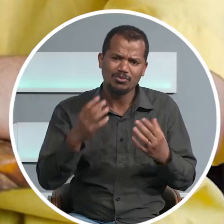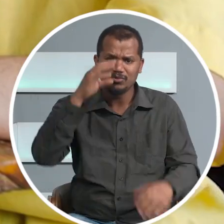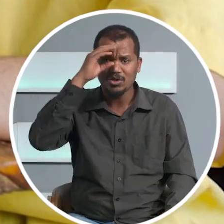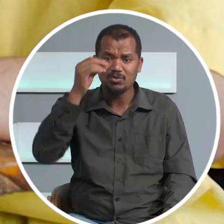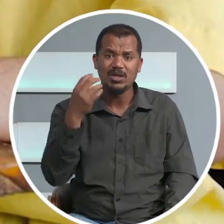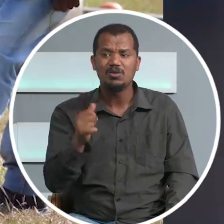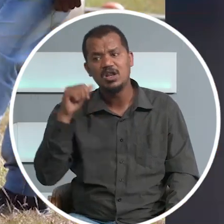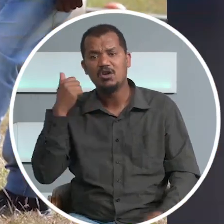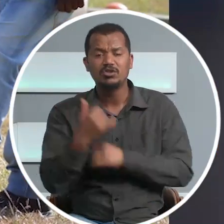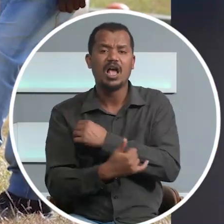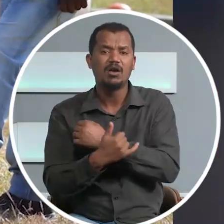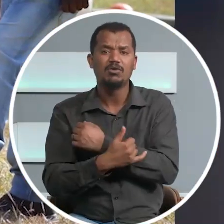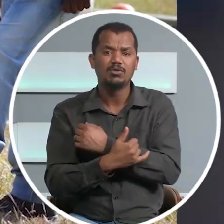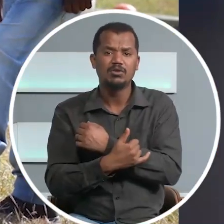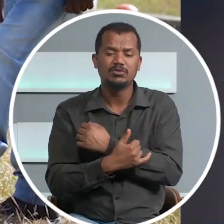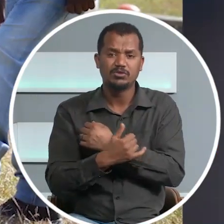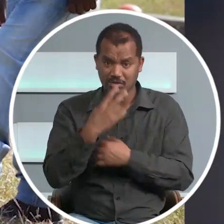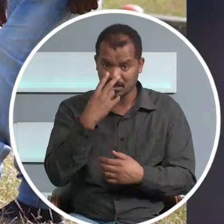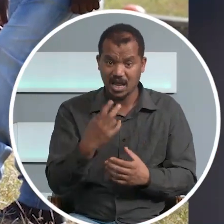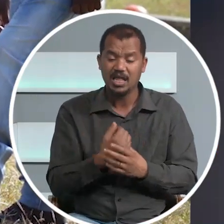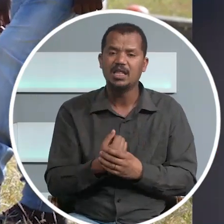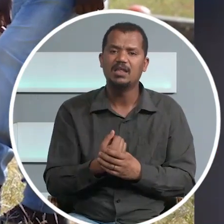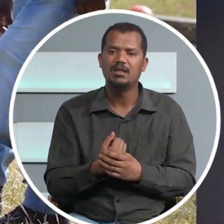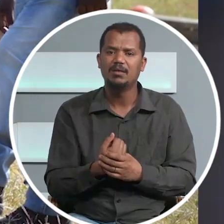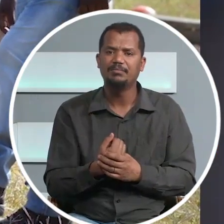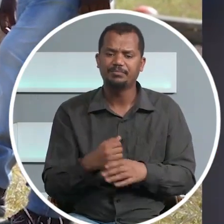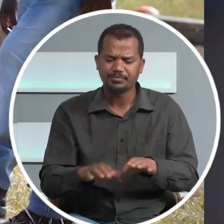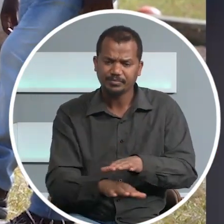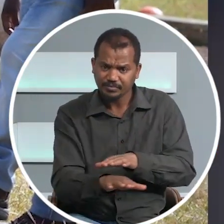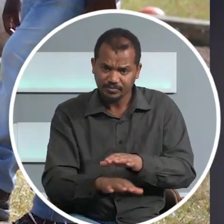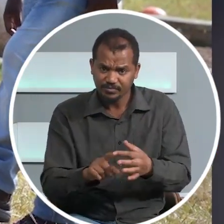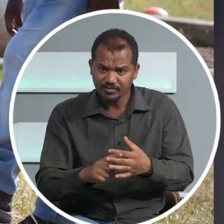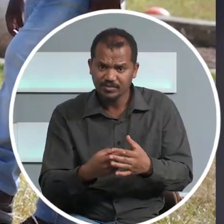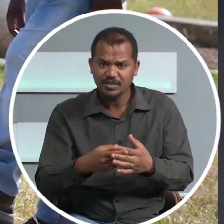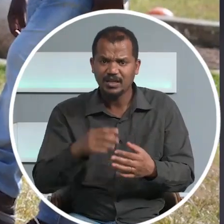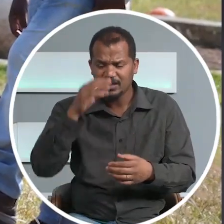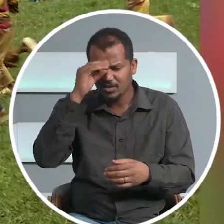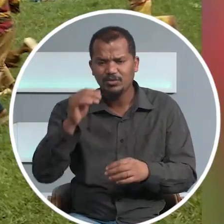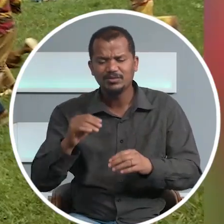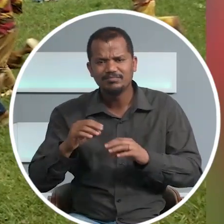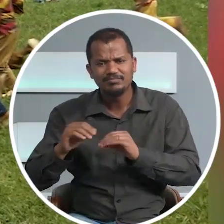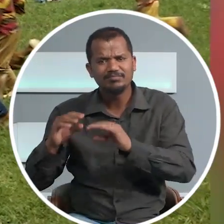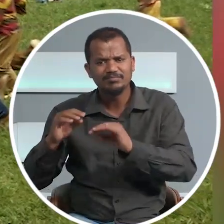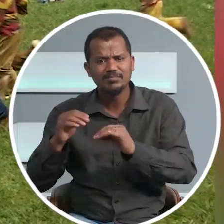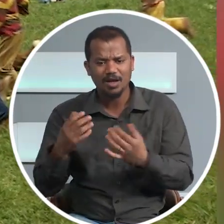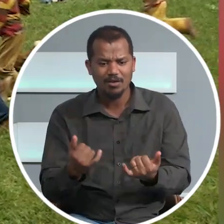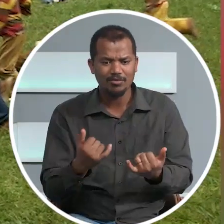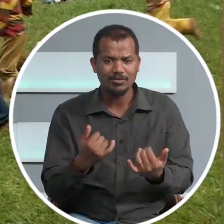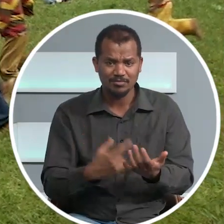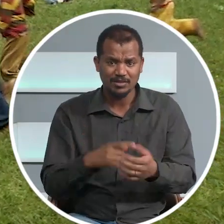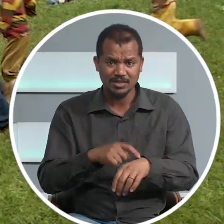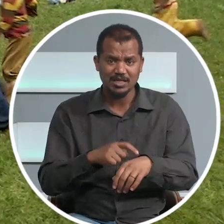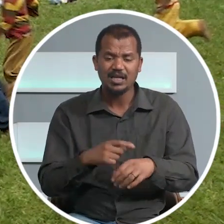ሰዎች አሁን ሌሎች ሀገሮች እኮ እንትን ስንል ከታች እነሱና ሰዎቻቸው ፕራክቲካል በተለይ እኔ አሁን ዚስ